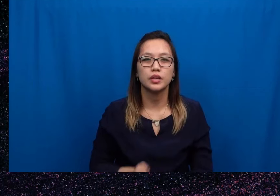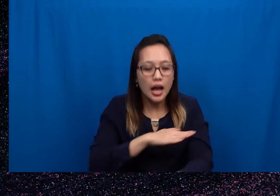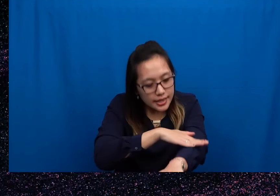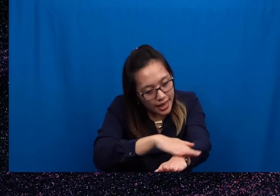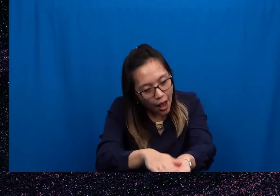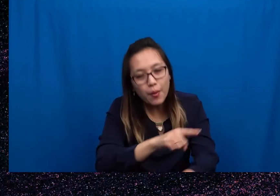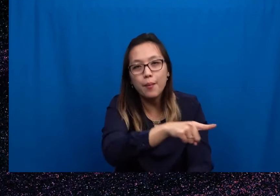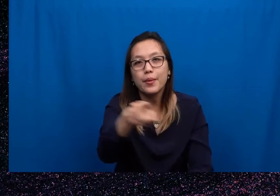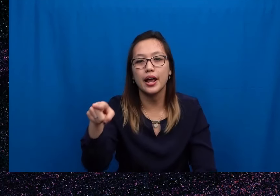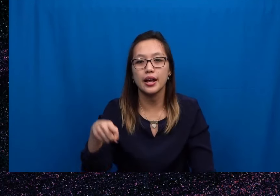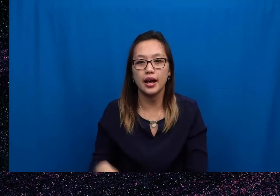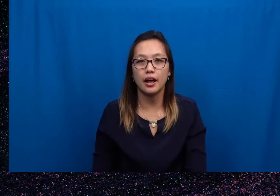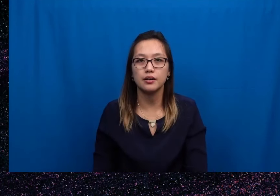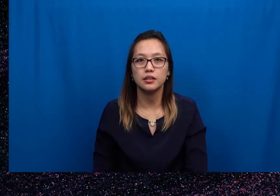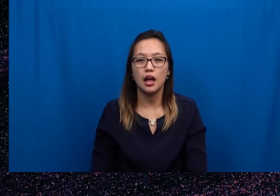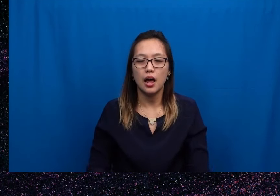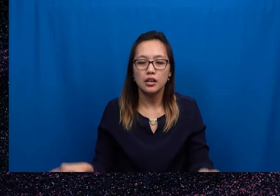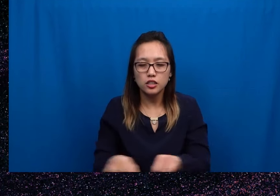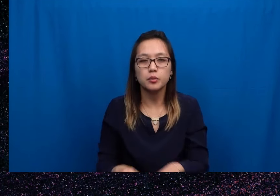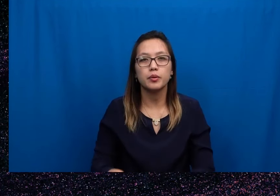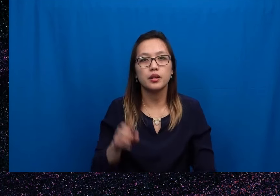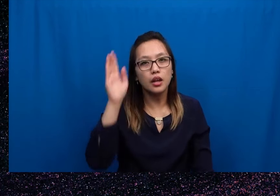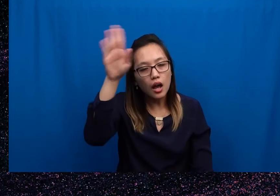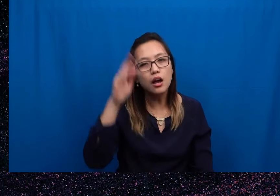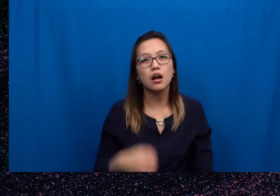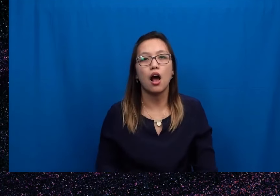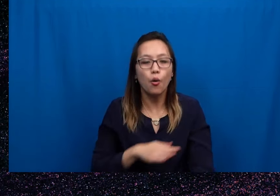juga sudah menjamah Bill dan Gloria Gator Tuhan.